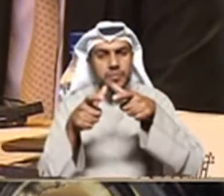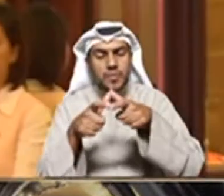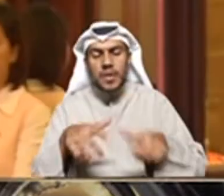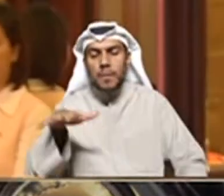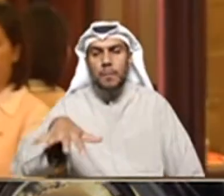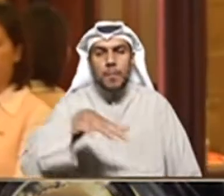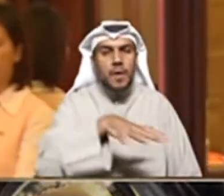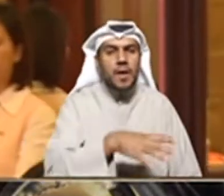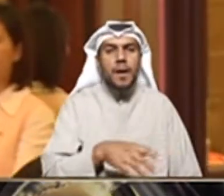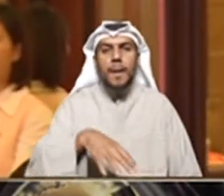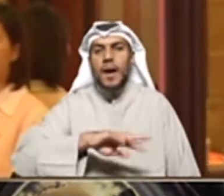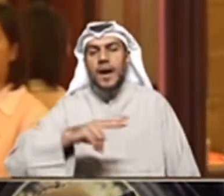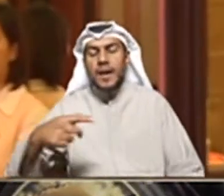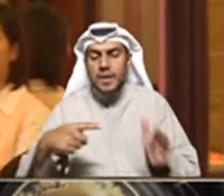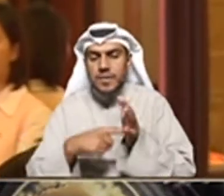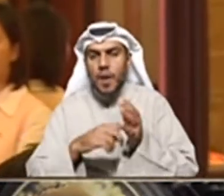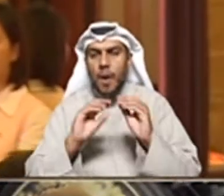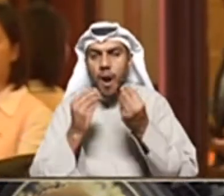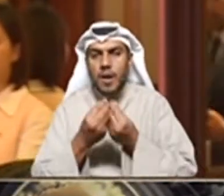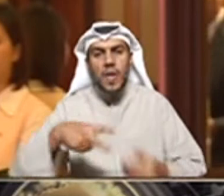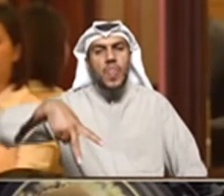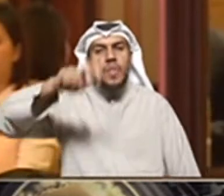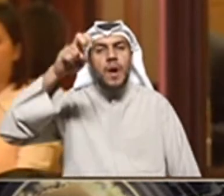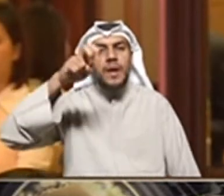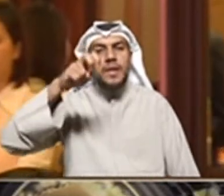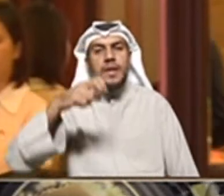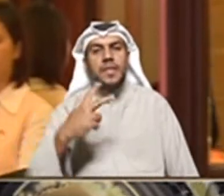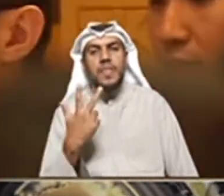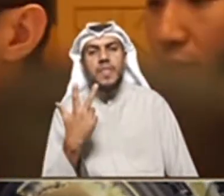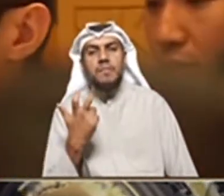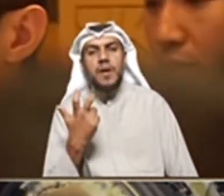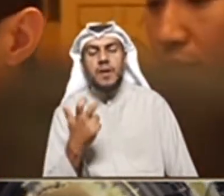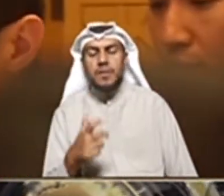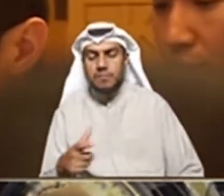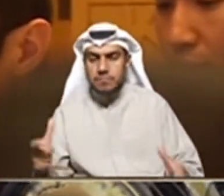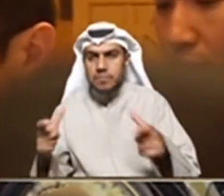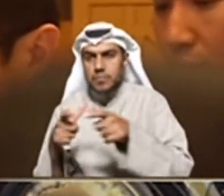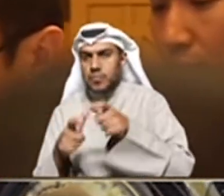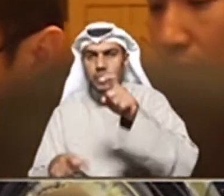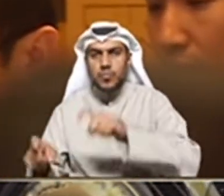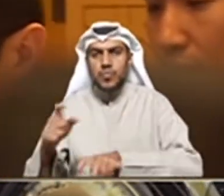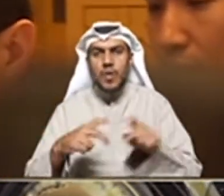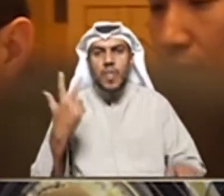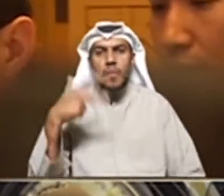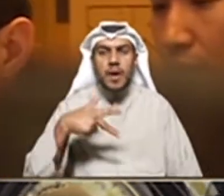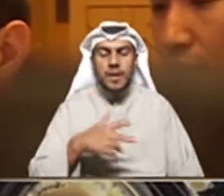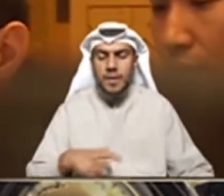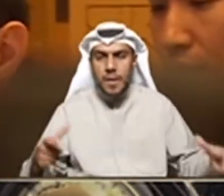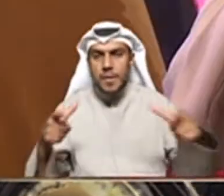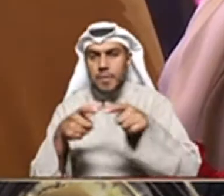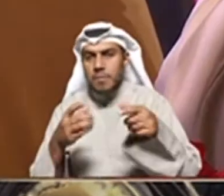المؤسسات الفكرية والجامعات والهيئات الحكومية، ساهم ممثلوها في حوار حول العلاقات الكويتية